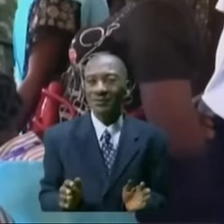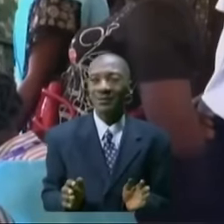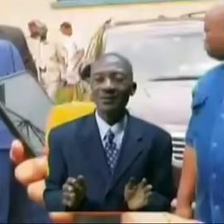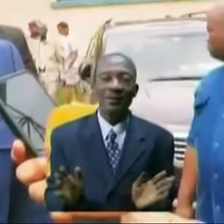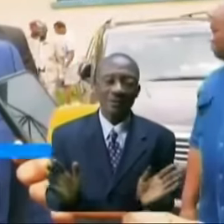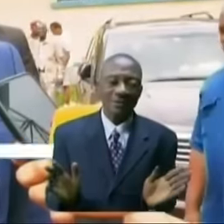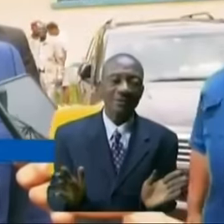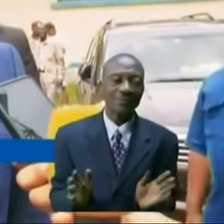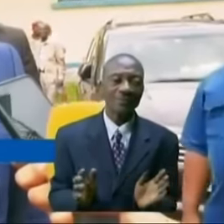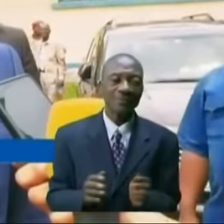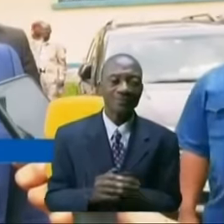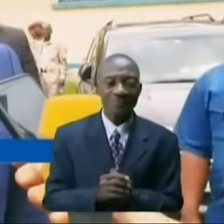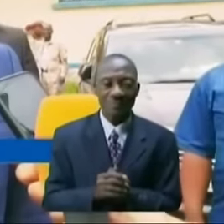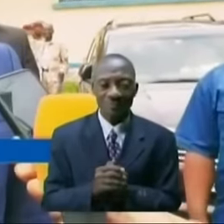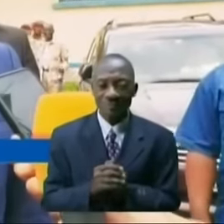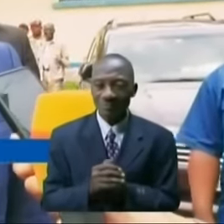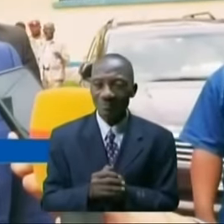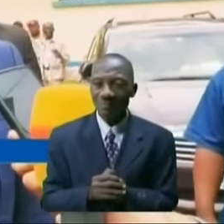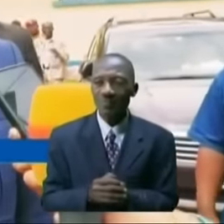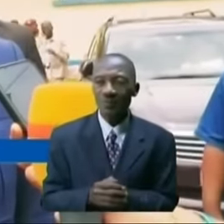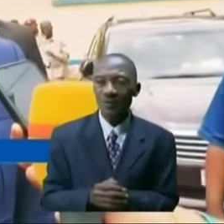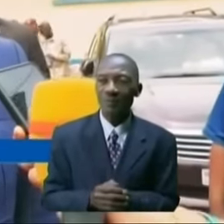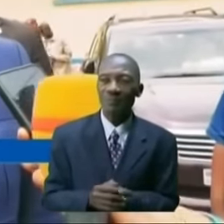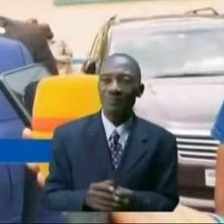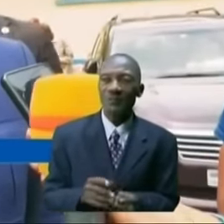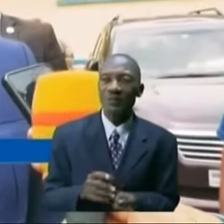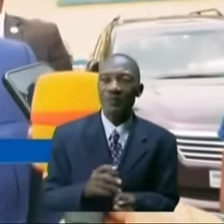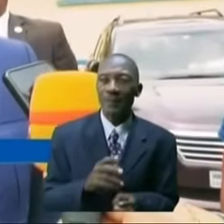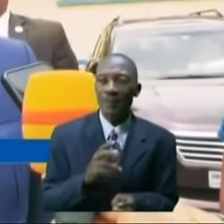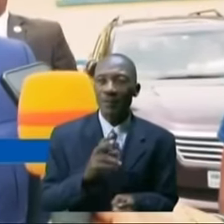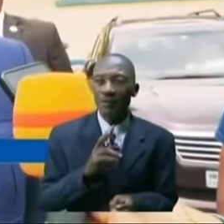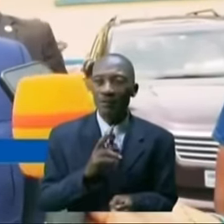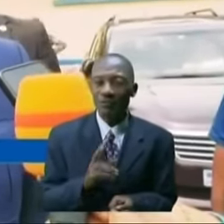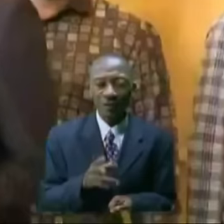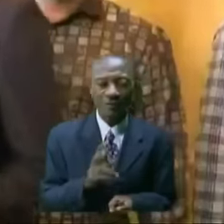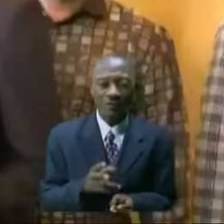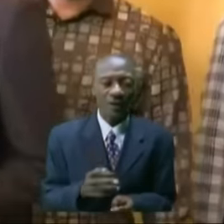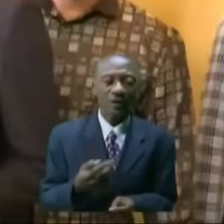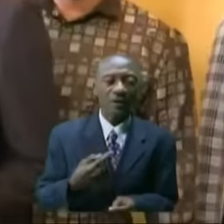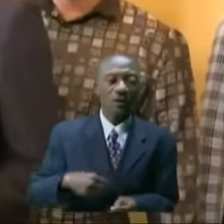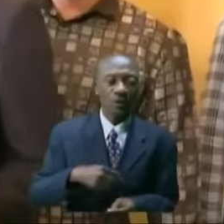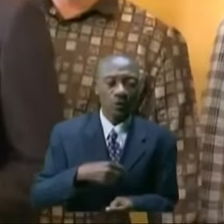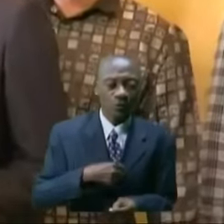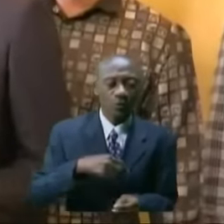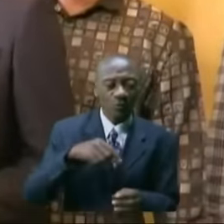constitutionnelle. Et ce qui est vrai, c'est que nous sommes entrés dans une nouvelle phase de notre pays.